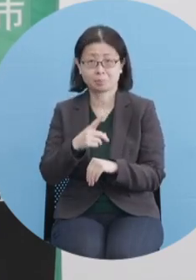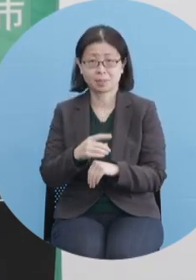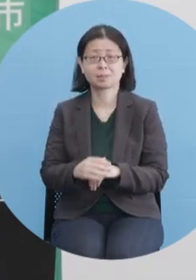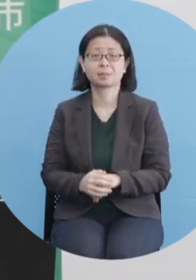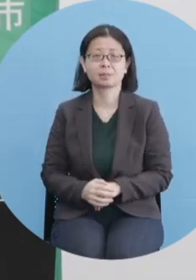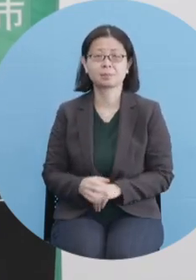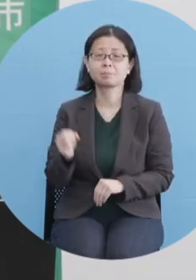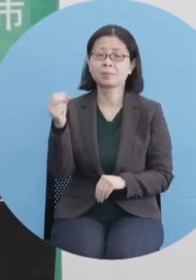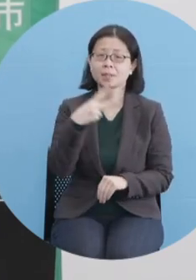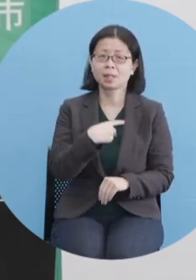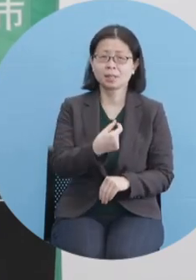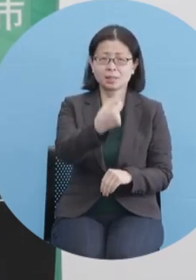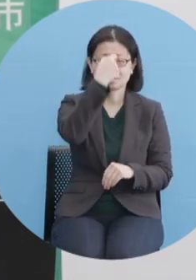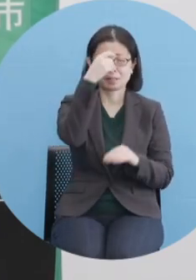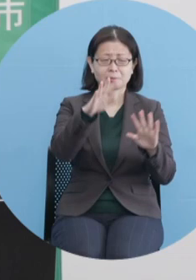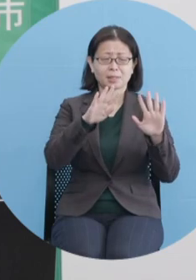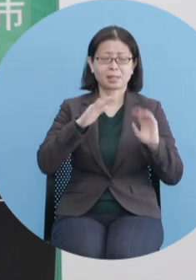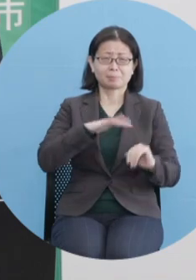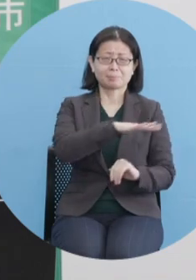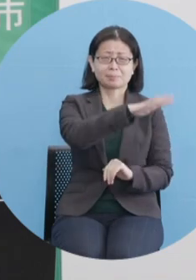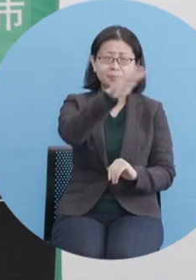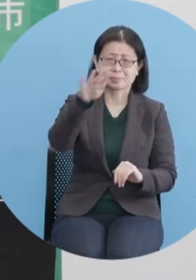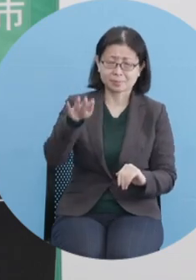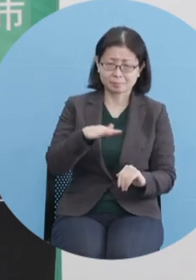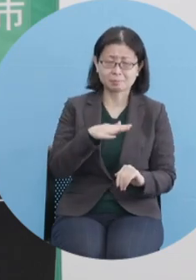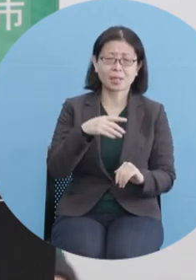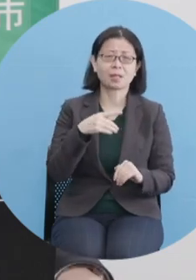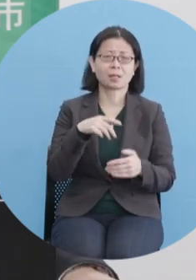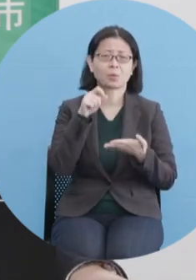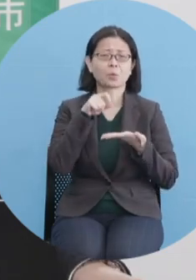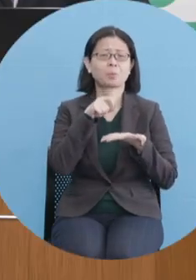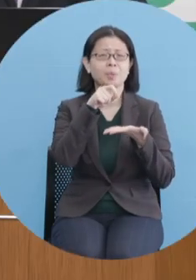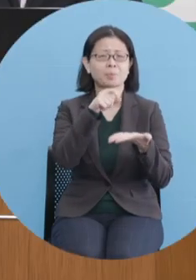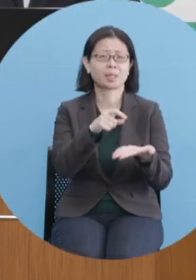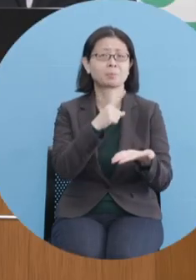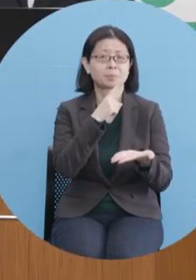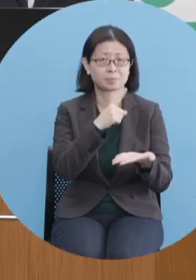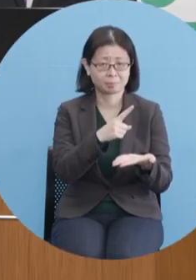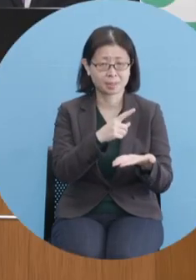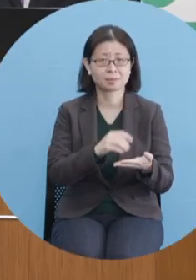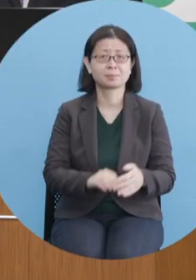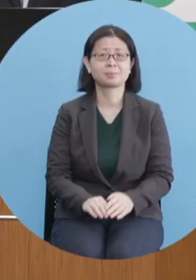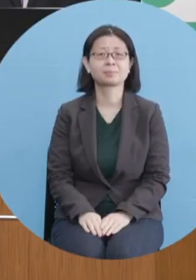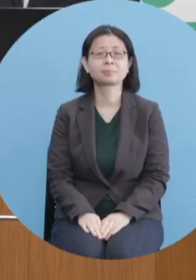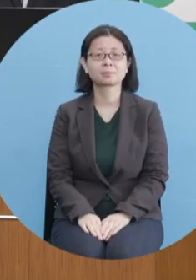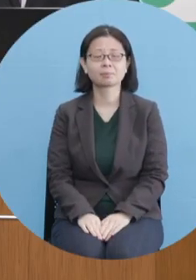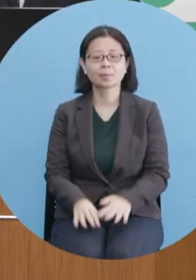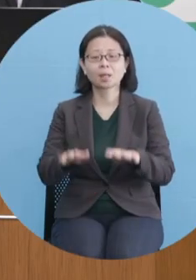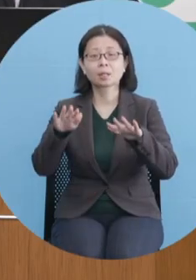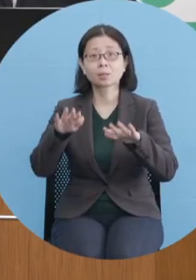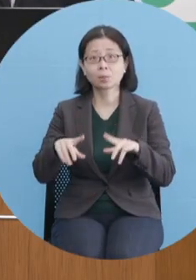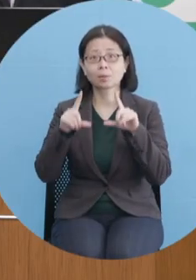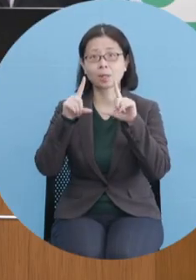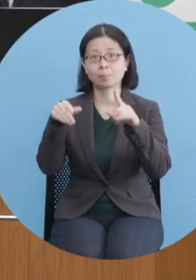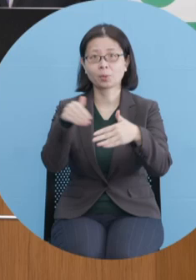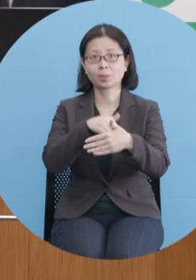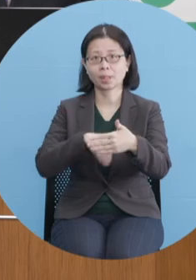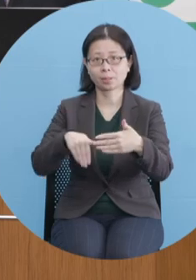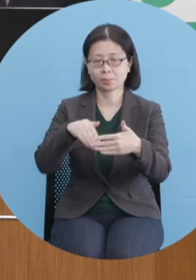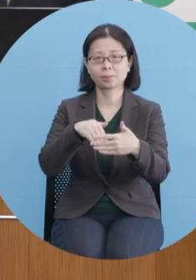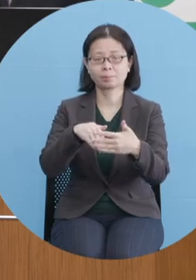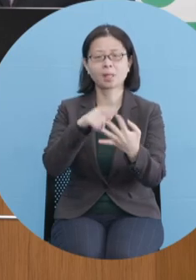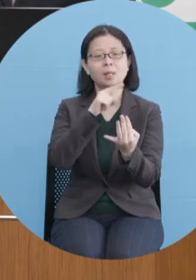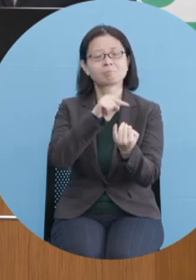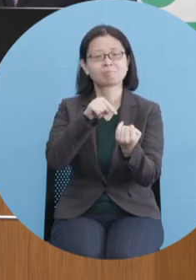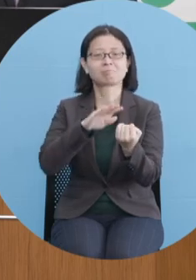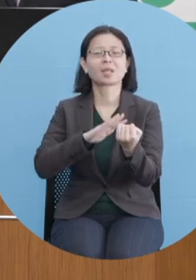共に被害に会われた方には心よりお見舞い申し上げますえそれでは本日の発表事項でございますがあ